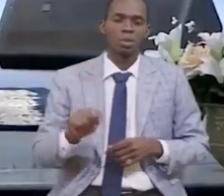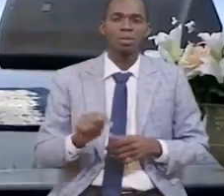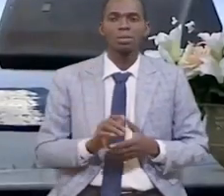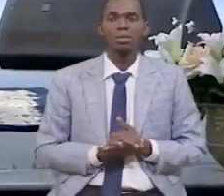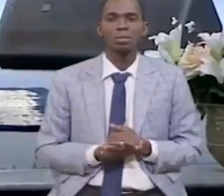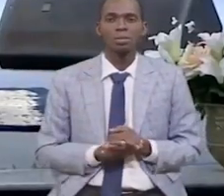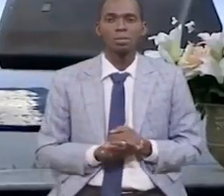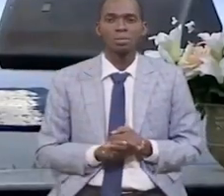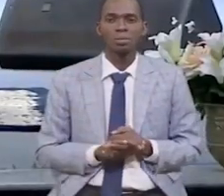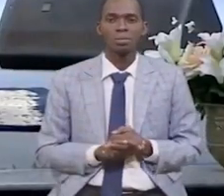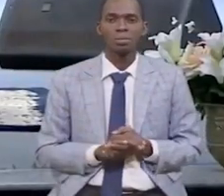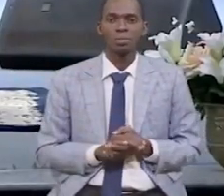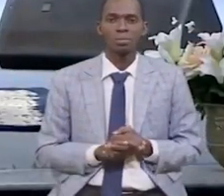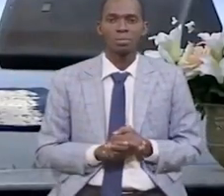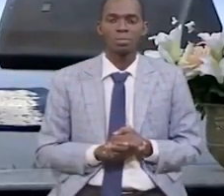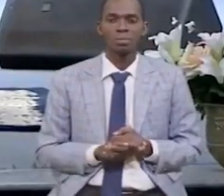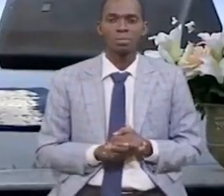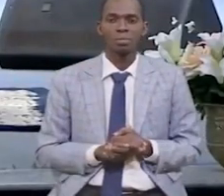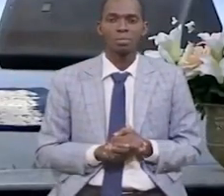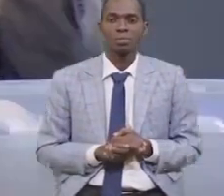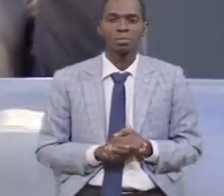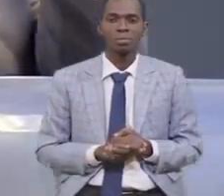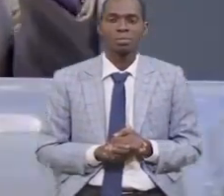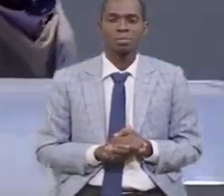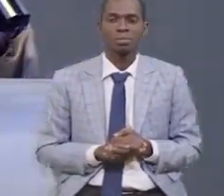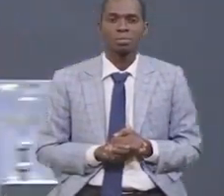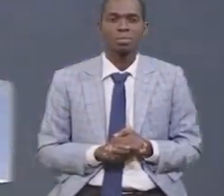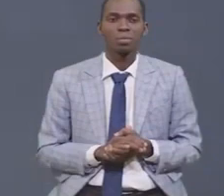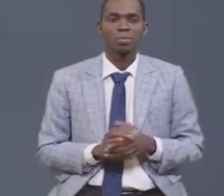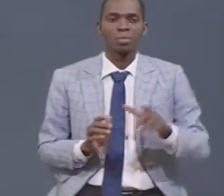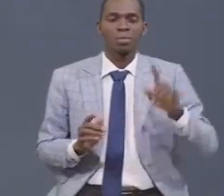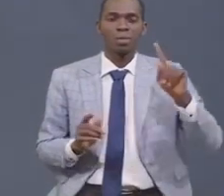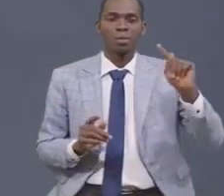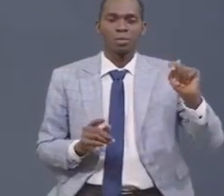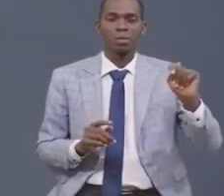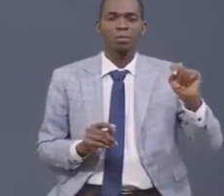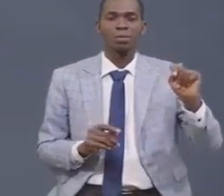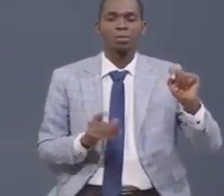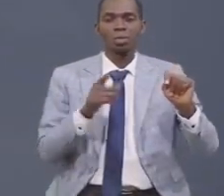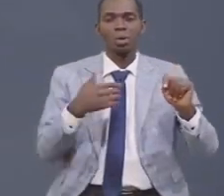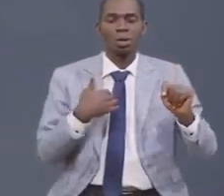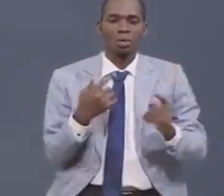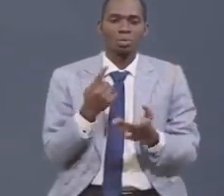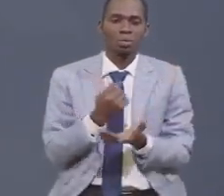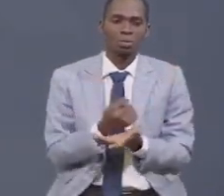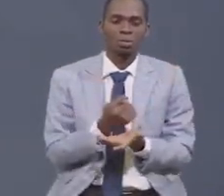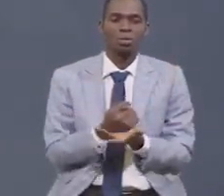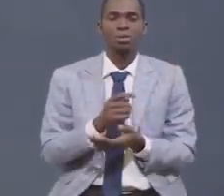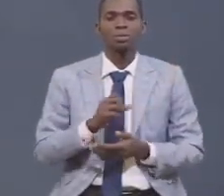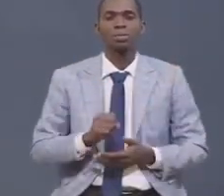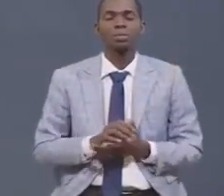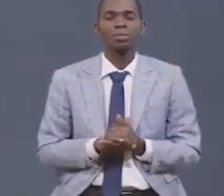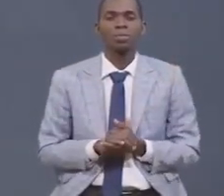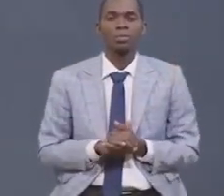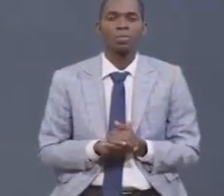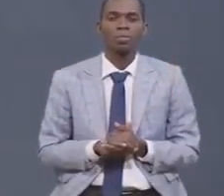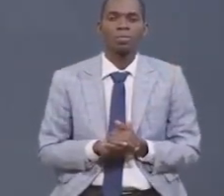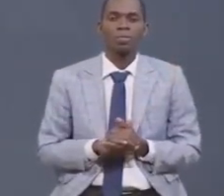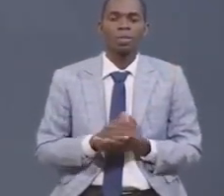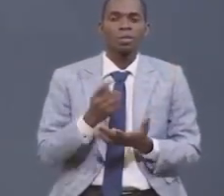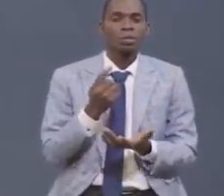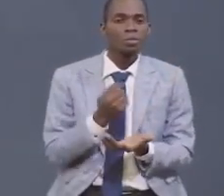సముపార్జించిన సాధించిన వాటి మీద దృష్టి నిలుపుతారు. We have treasures. రెండవ మాట టీ ఉంది కదండి, నిధిగా